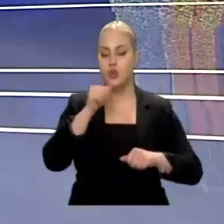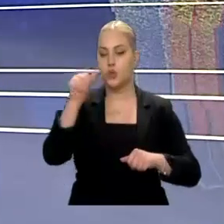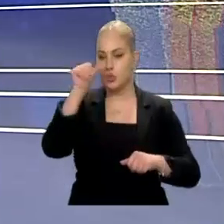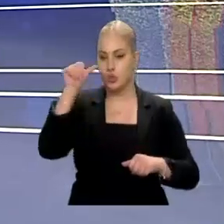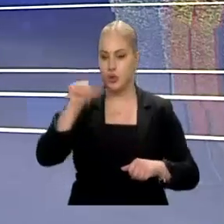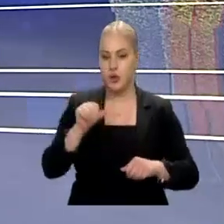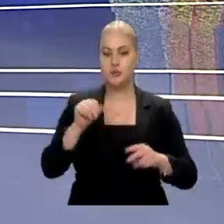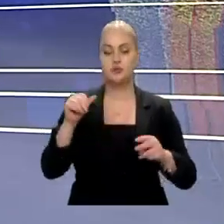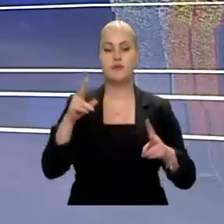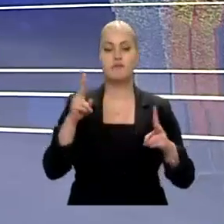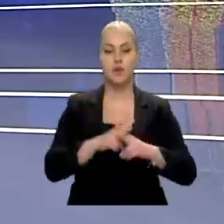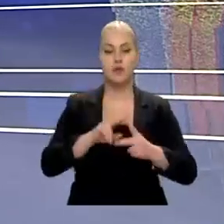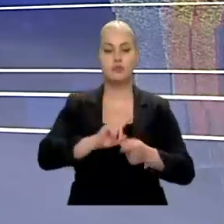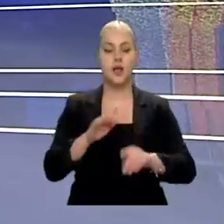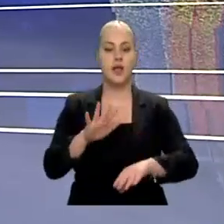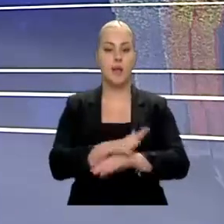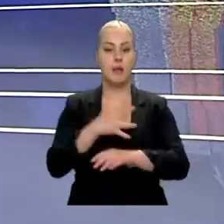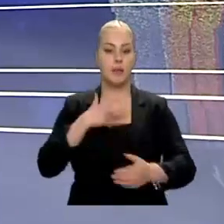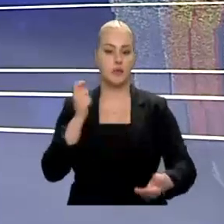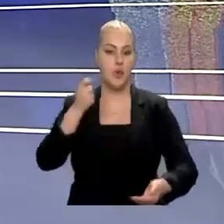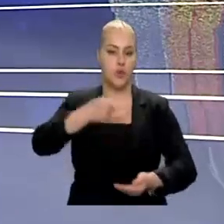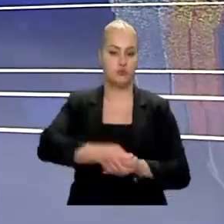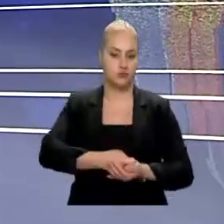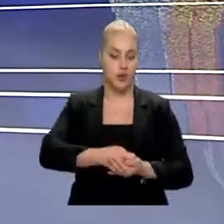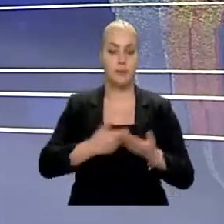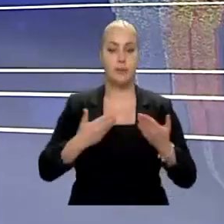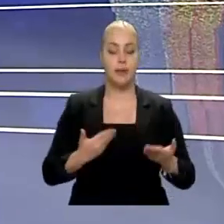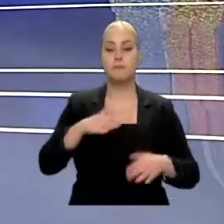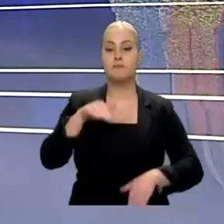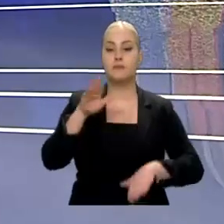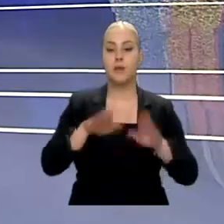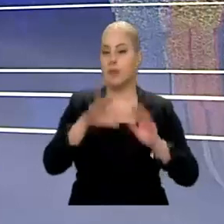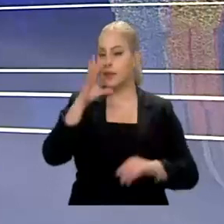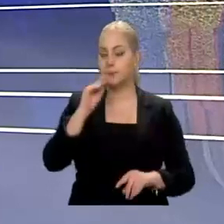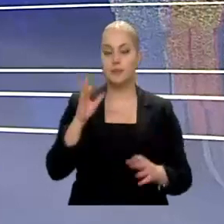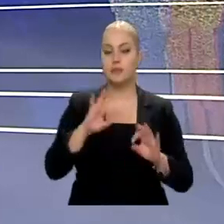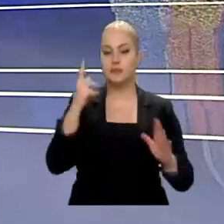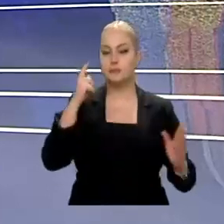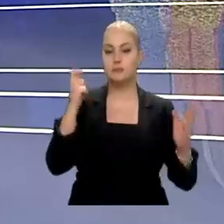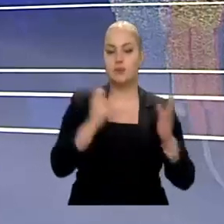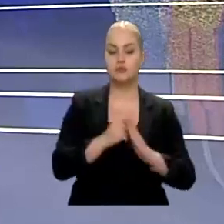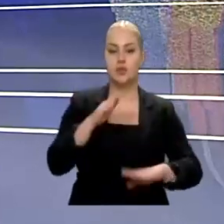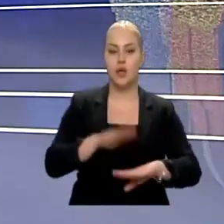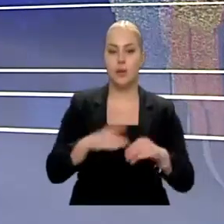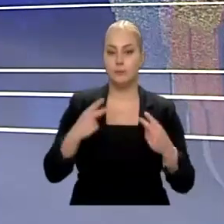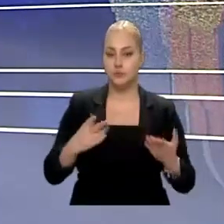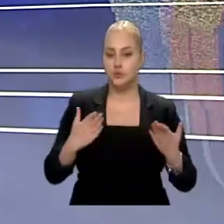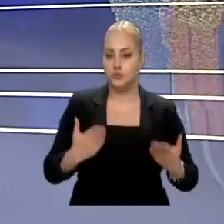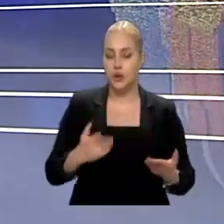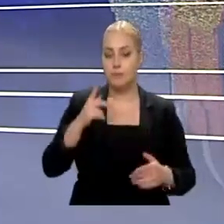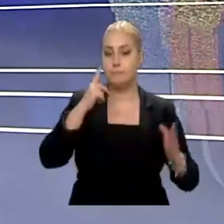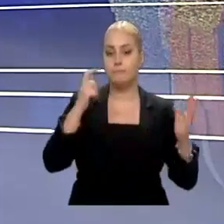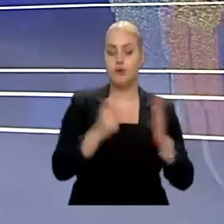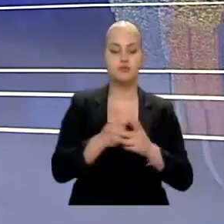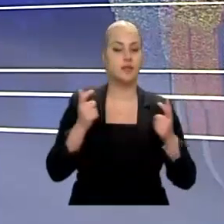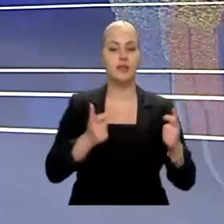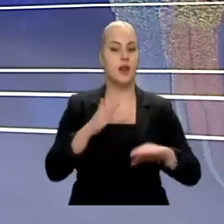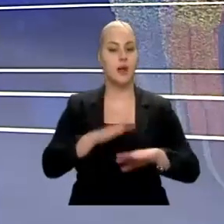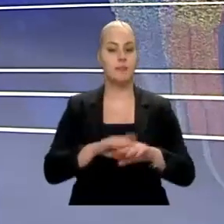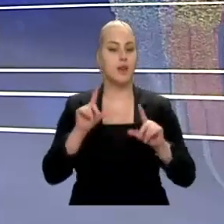ve doğalgaz faturalarını kaymakamlıklar ödeyecek. Peki kampanyaya kimler nasıl başvuru yapabilecek?